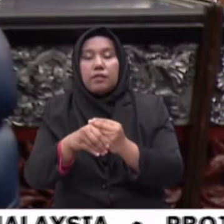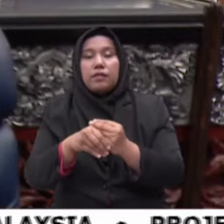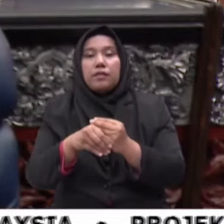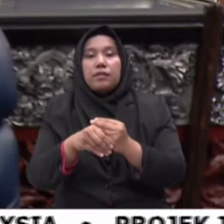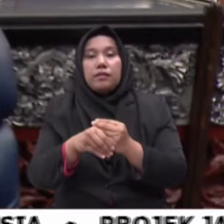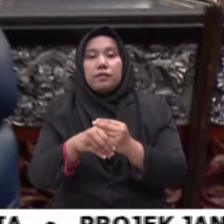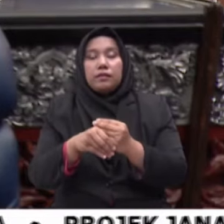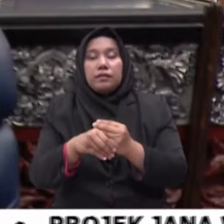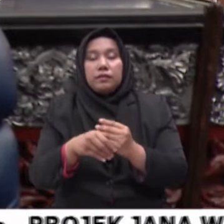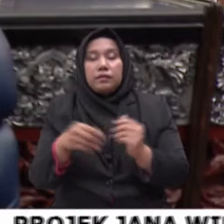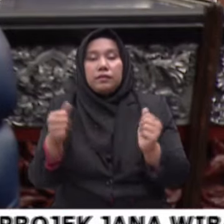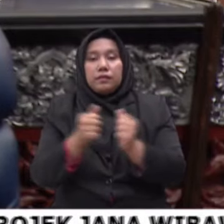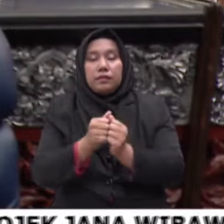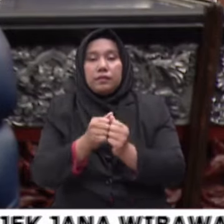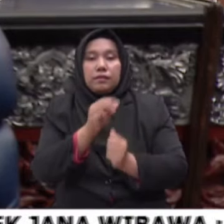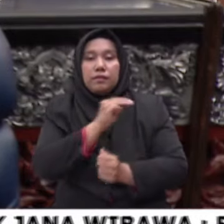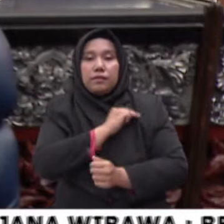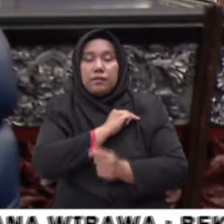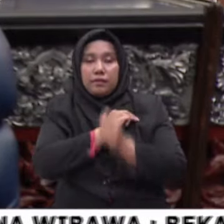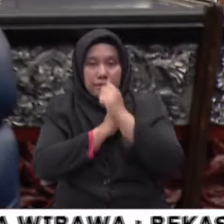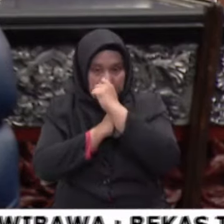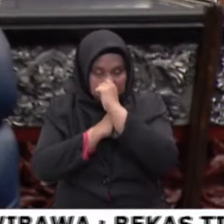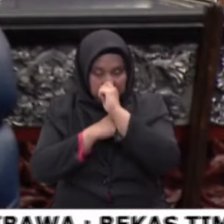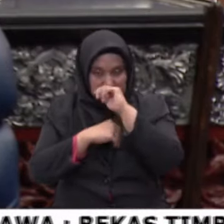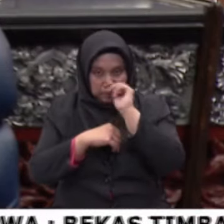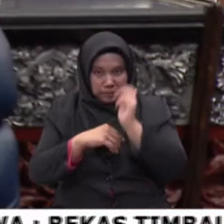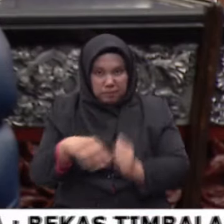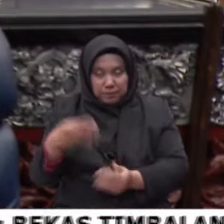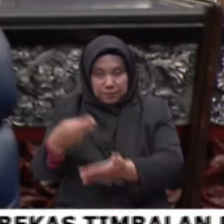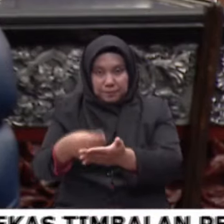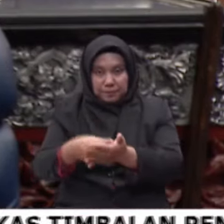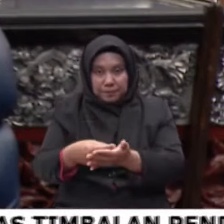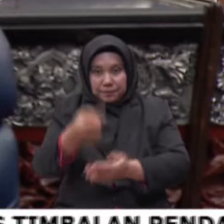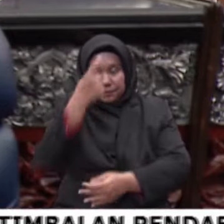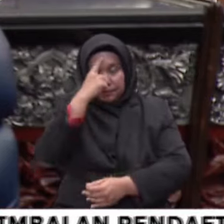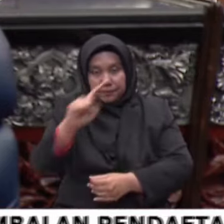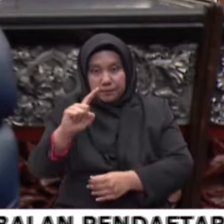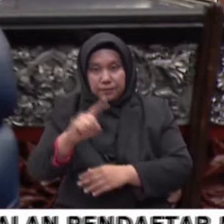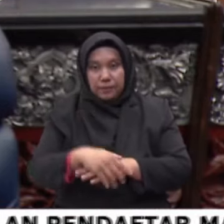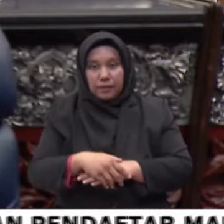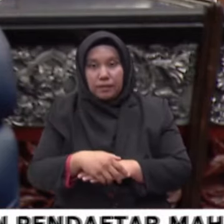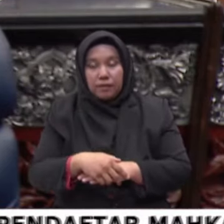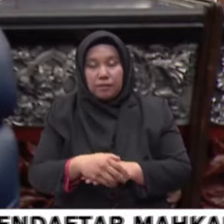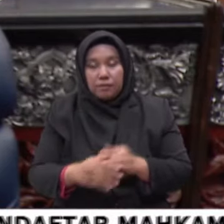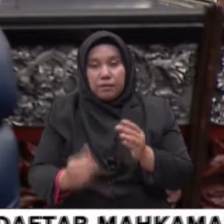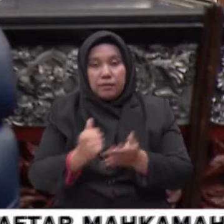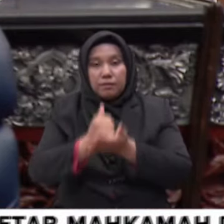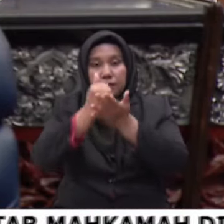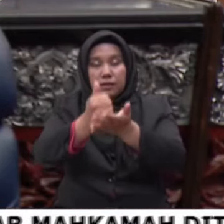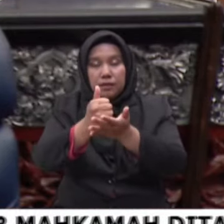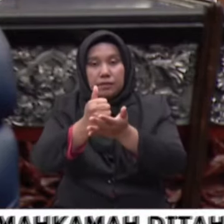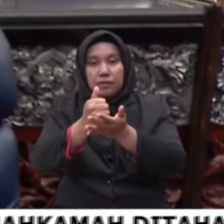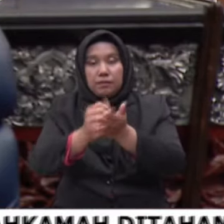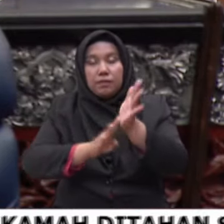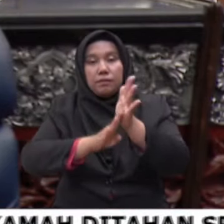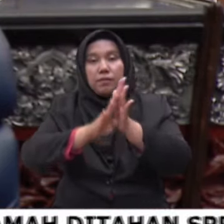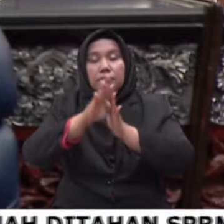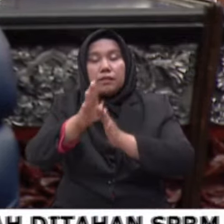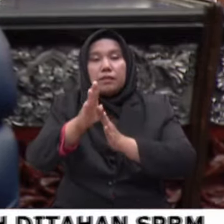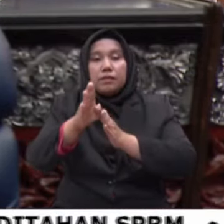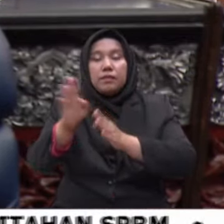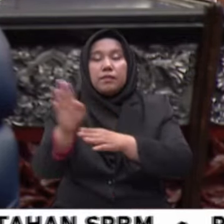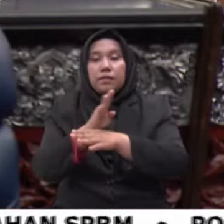menyediakan satu belanjawan tambahan untuk membantu membangunkan perusahaan sosial